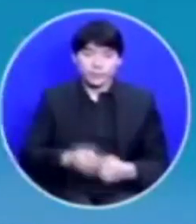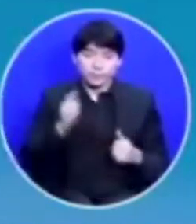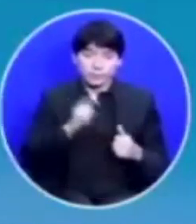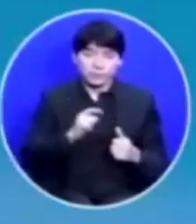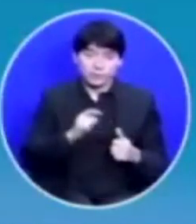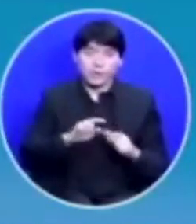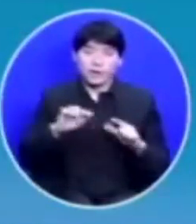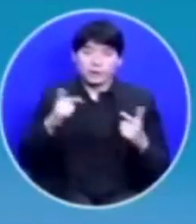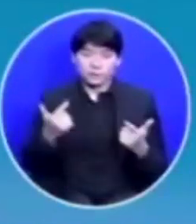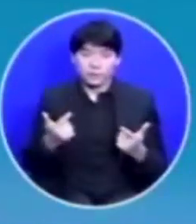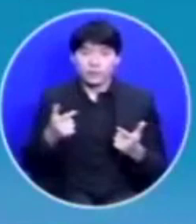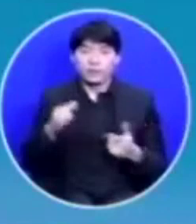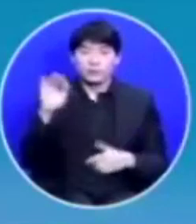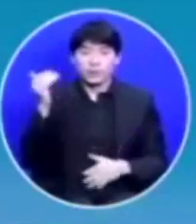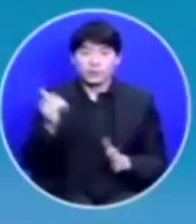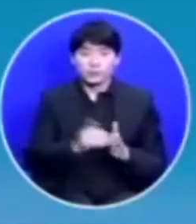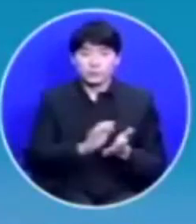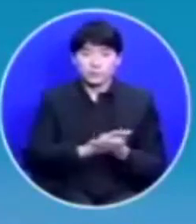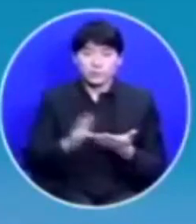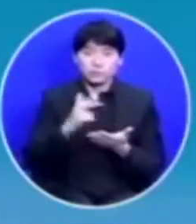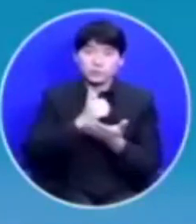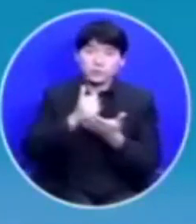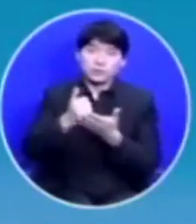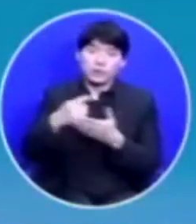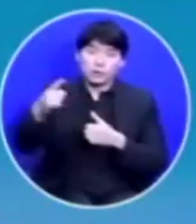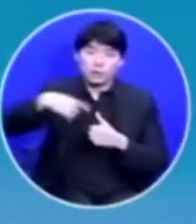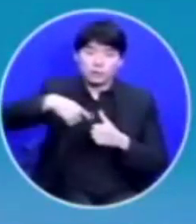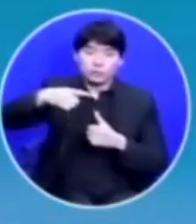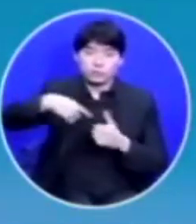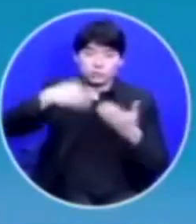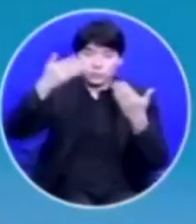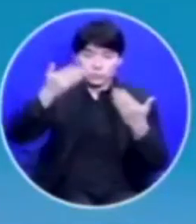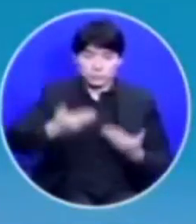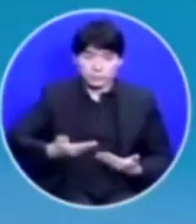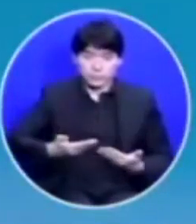않게 된 거예요 주님이 가르쳐 주신 거예요